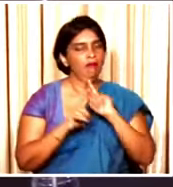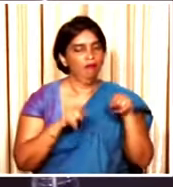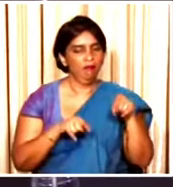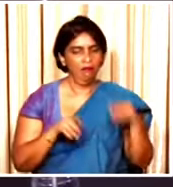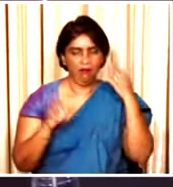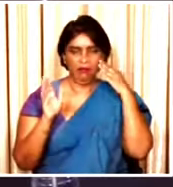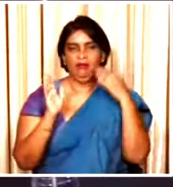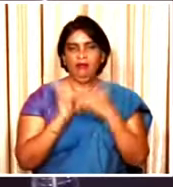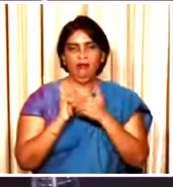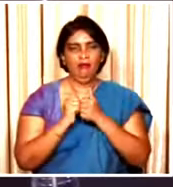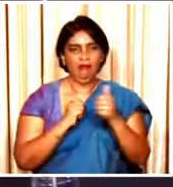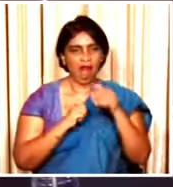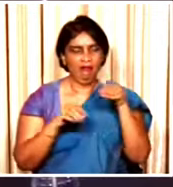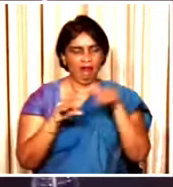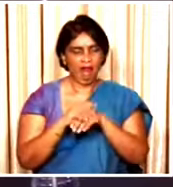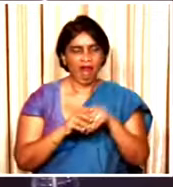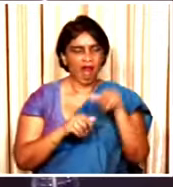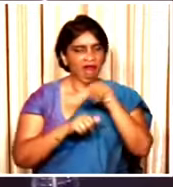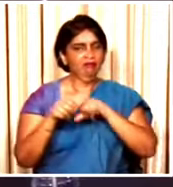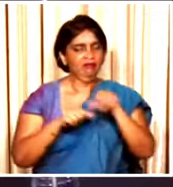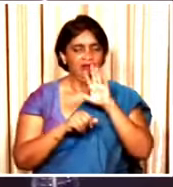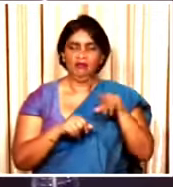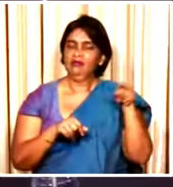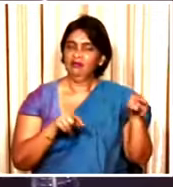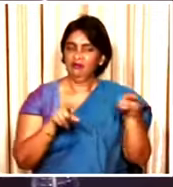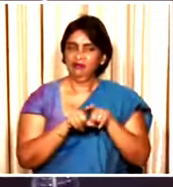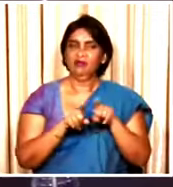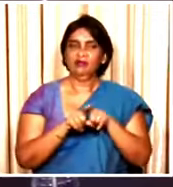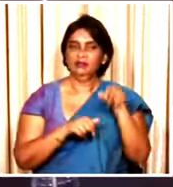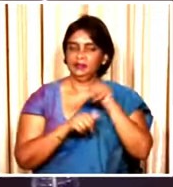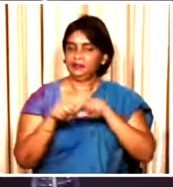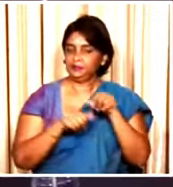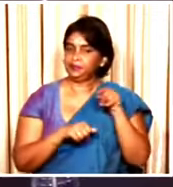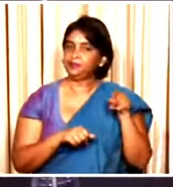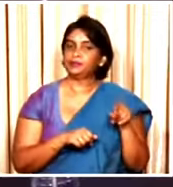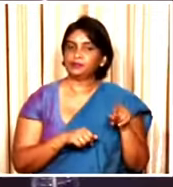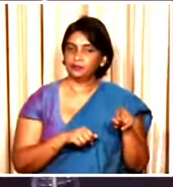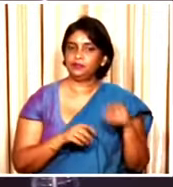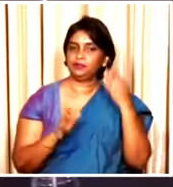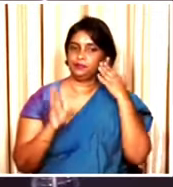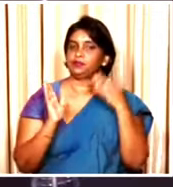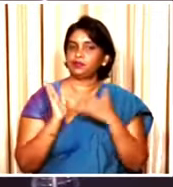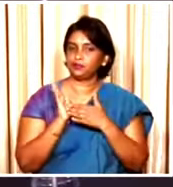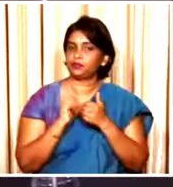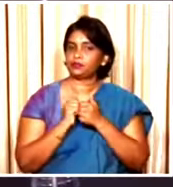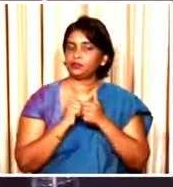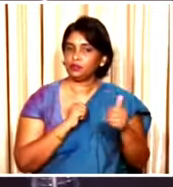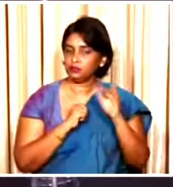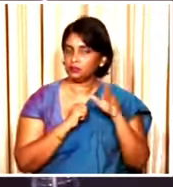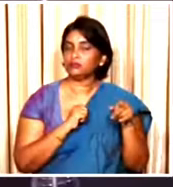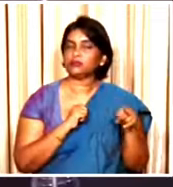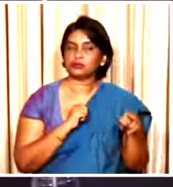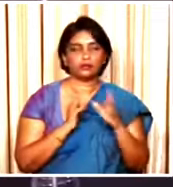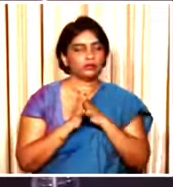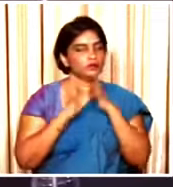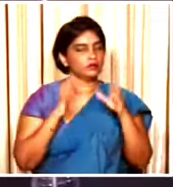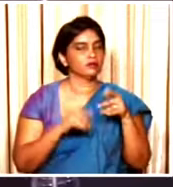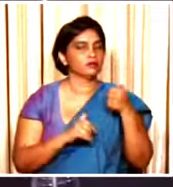මේ සම්බන්ධයෙන් කටයුතු කිරීමට තිබෙන ආයතන තිබෙනවා. මේ ආයතන මේ සම්බන්ධයෙන් කටයුතු කිරීම